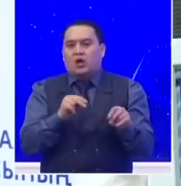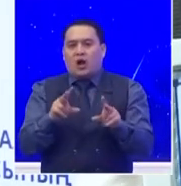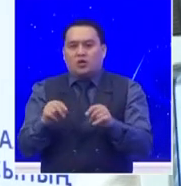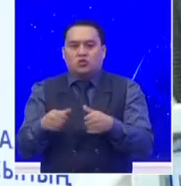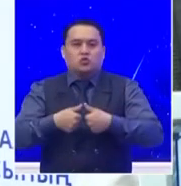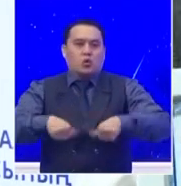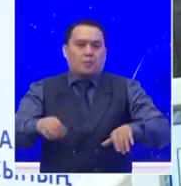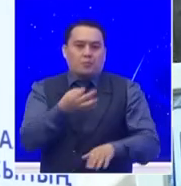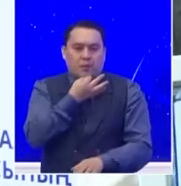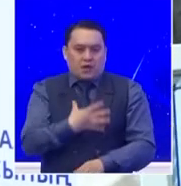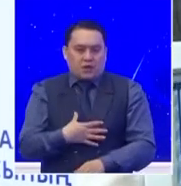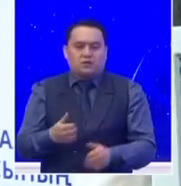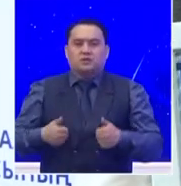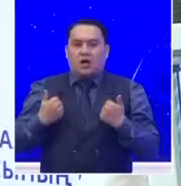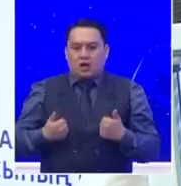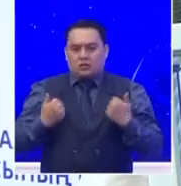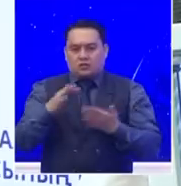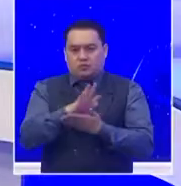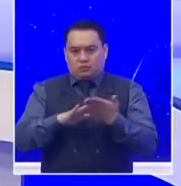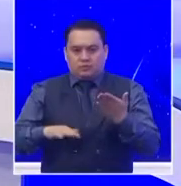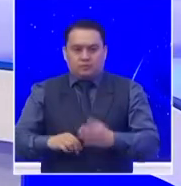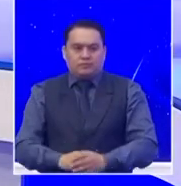членам жюри понравилось. Буду стараться и дальше.